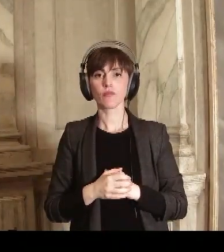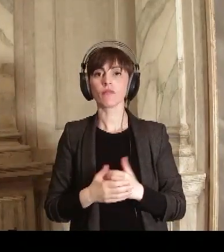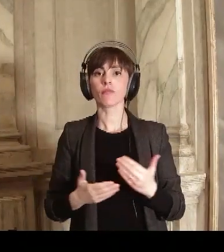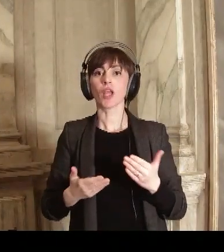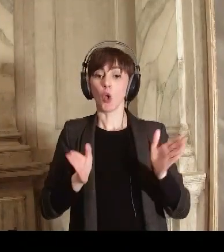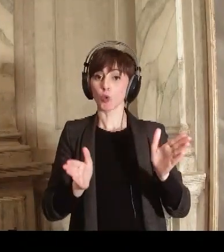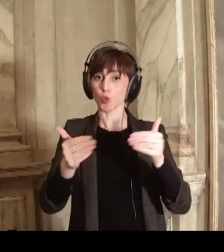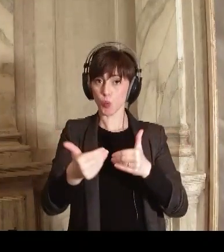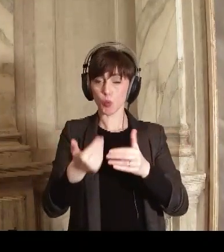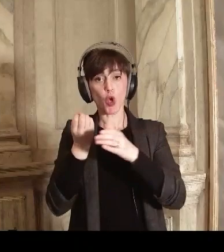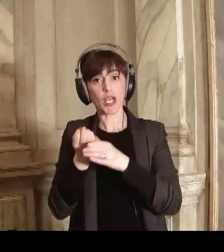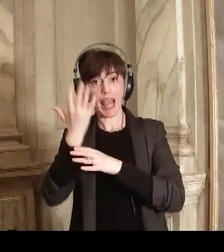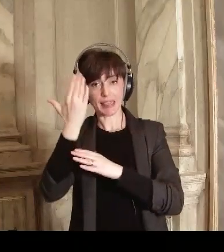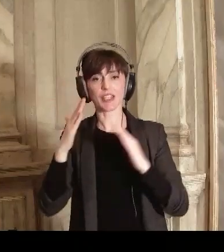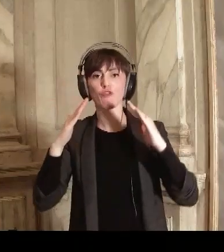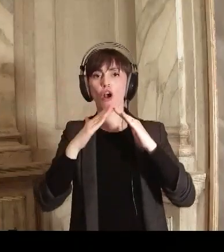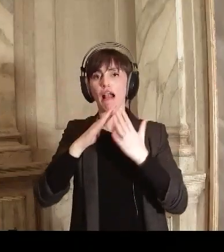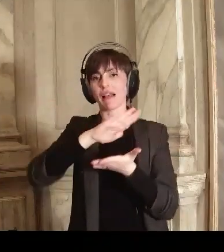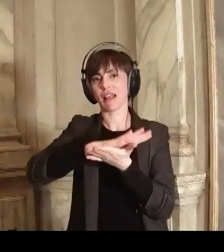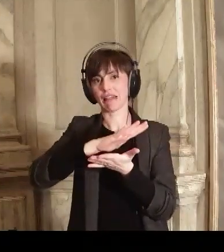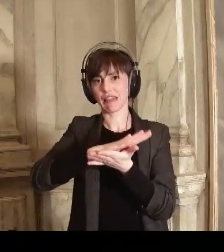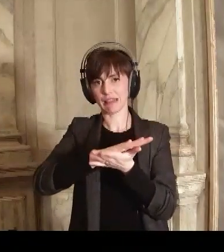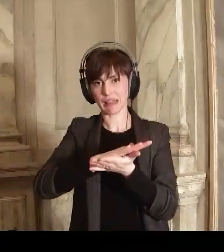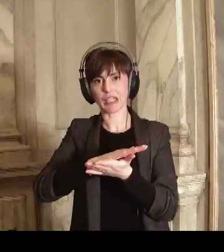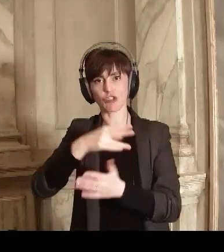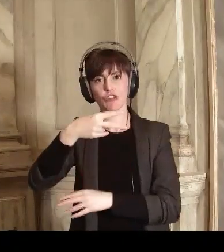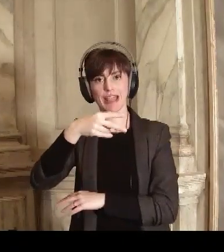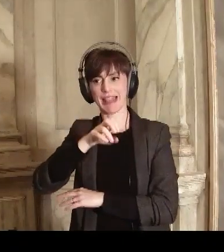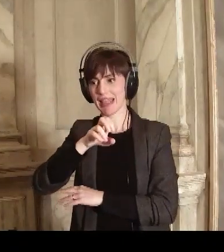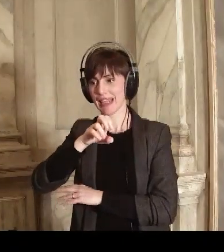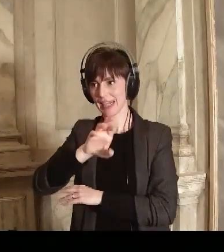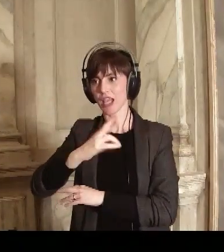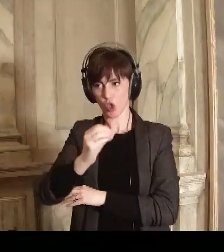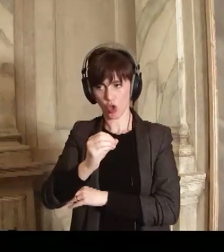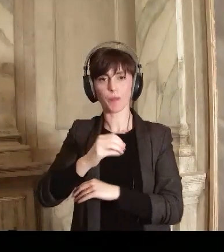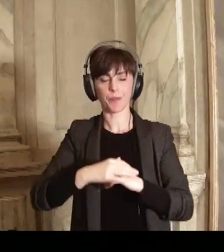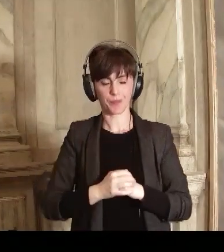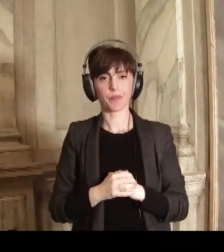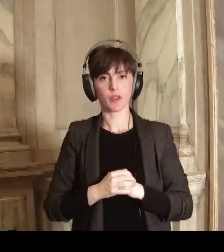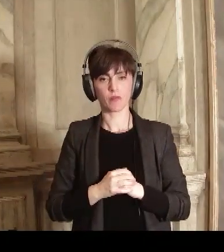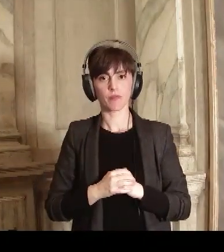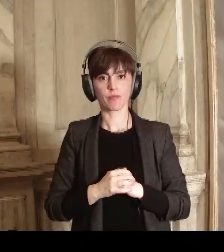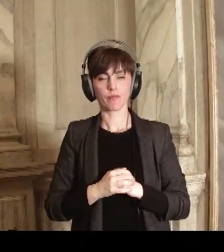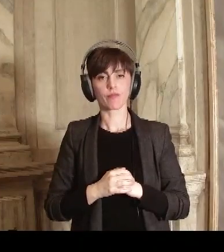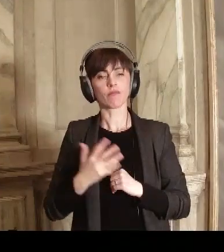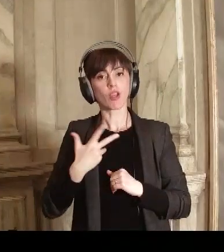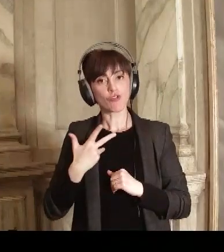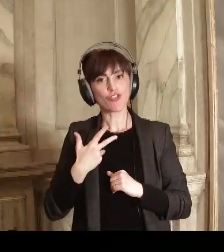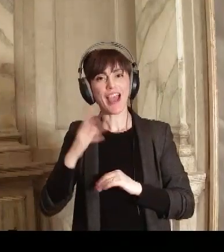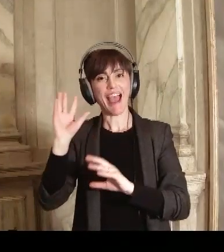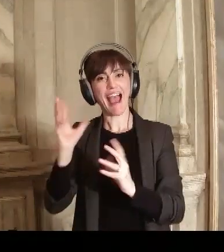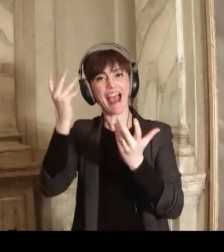editrice Nero, è curato da Oreste Bossini e presenta lavori di grafica digitale dell'artista messicana